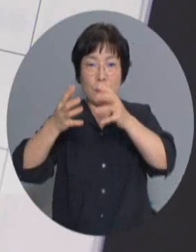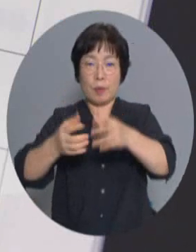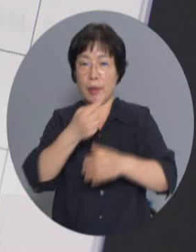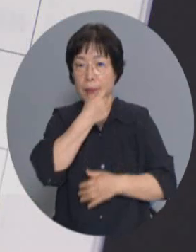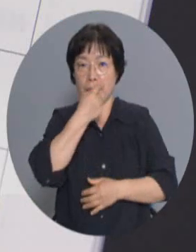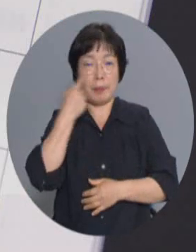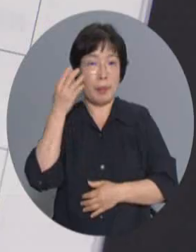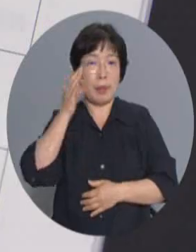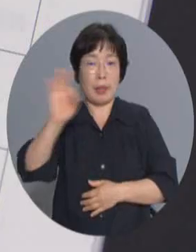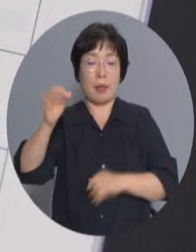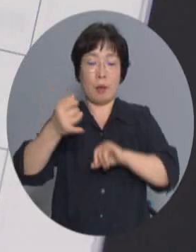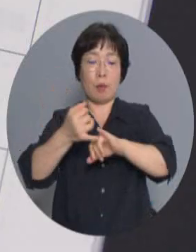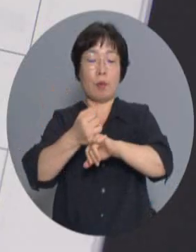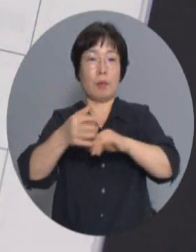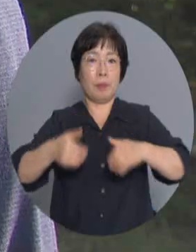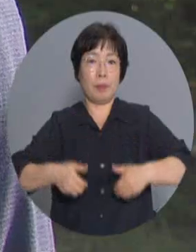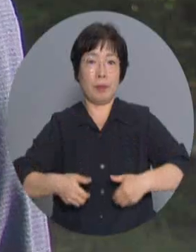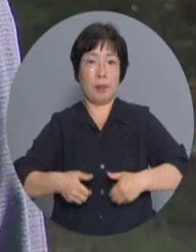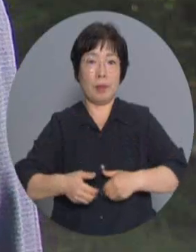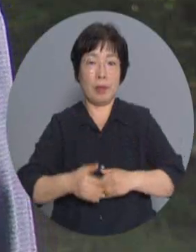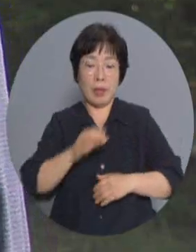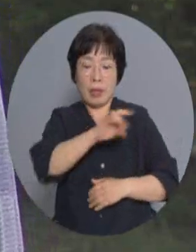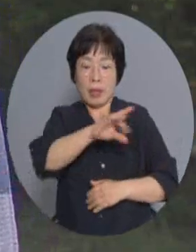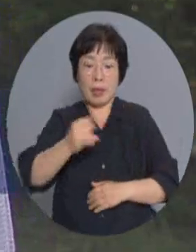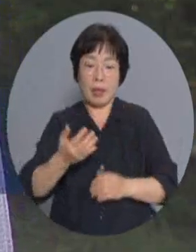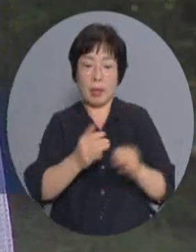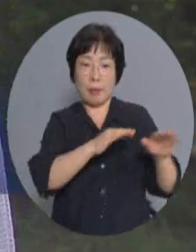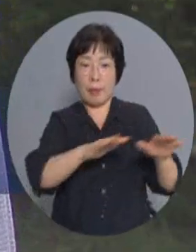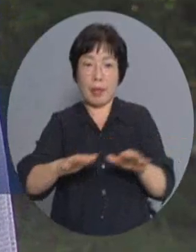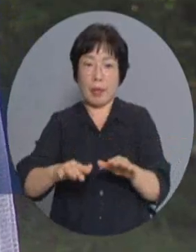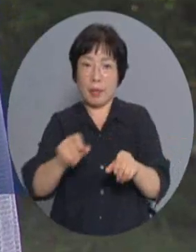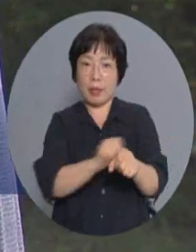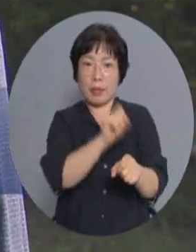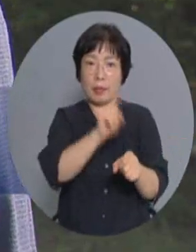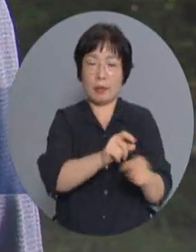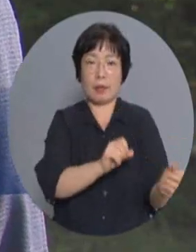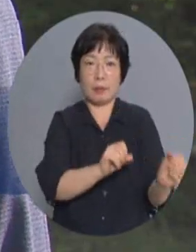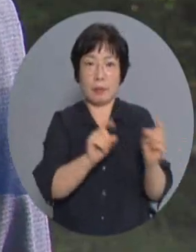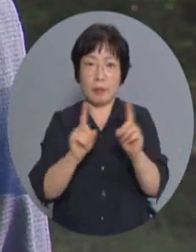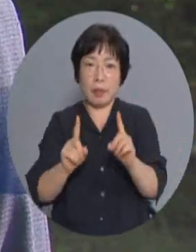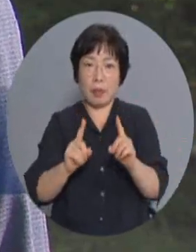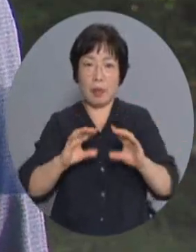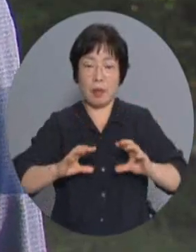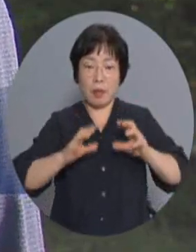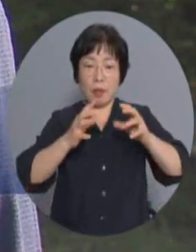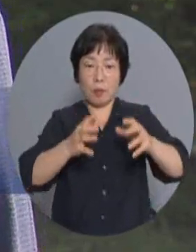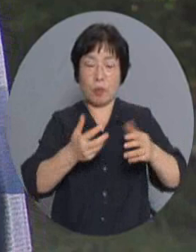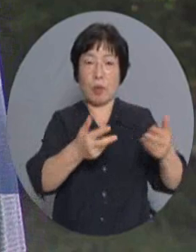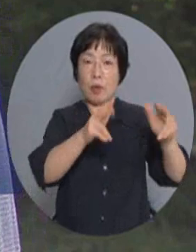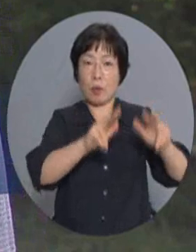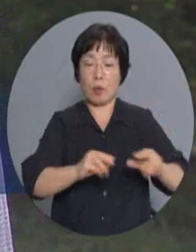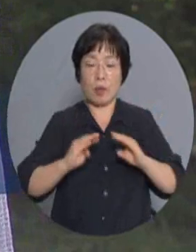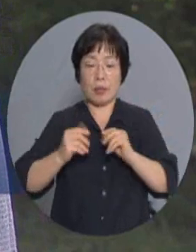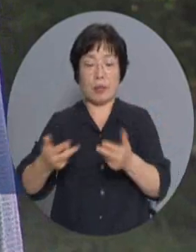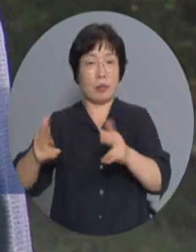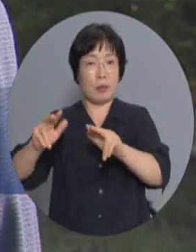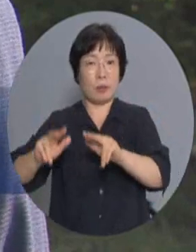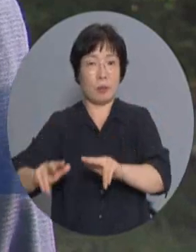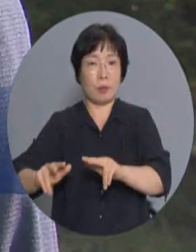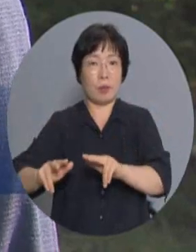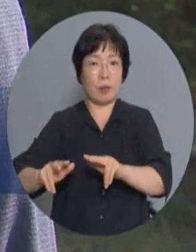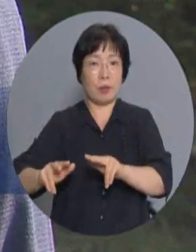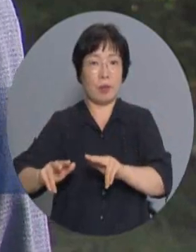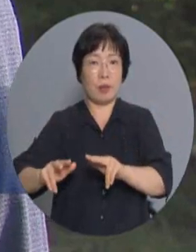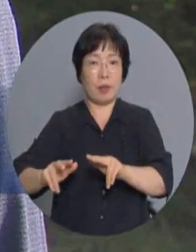국제 인증을 추진하게 됩니다. 각 만의 특성을 살려서 국가 해양공원, 지질공원, 그다음에